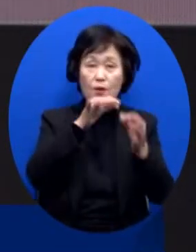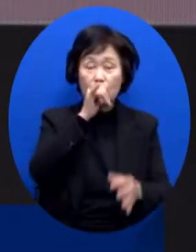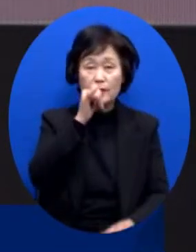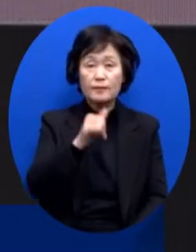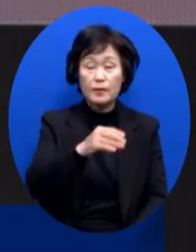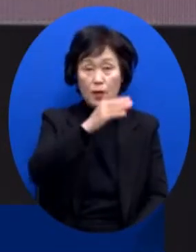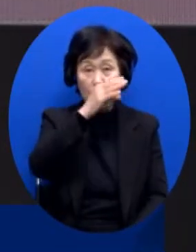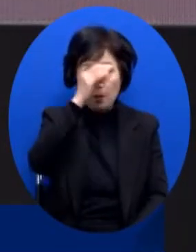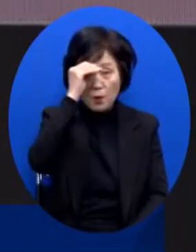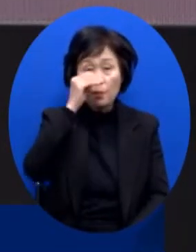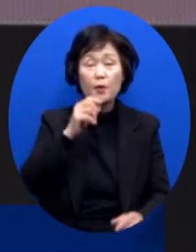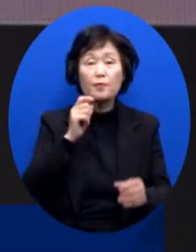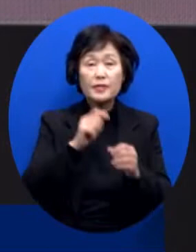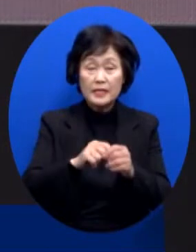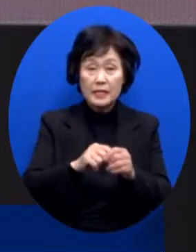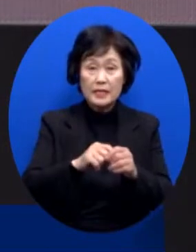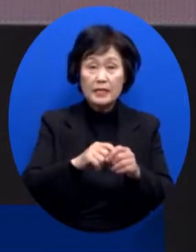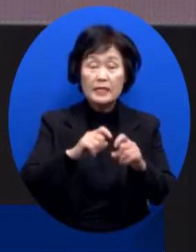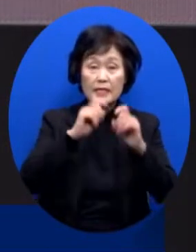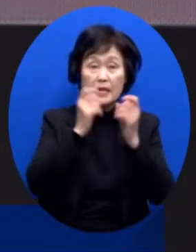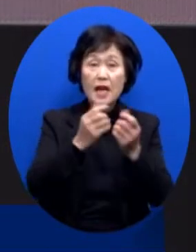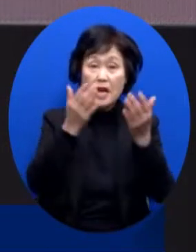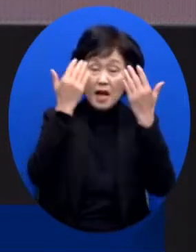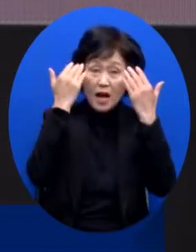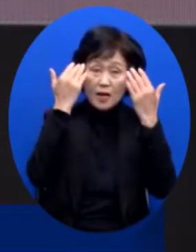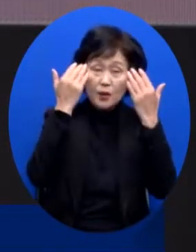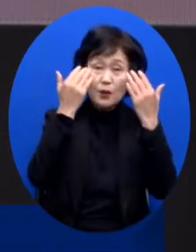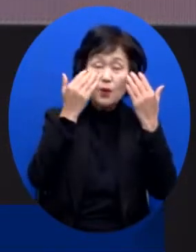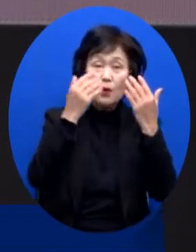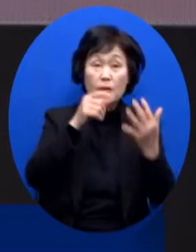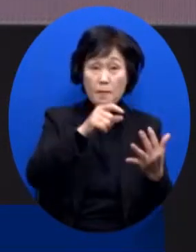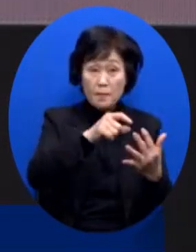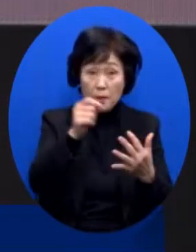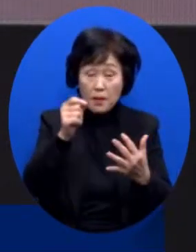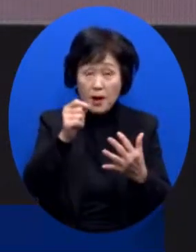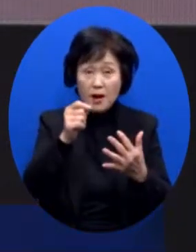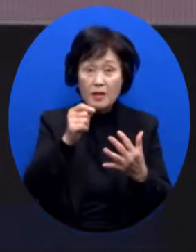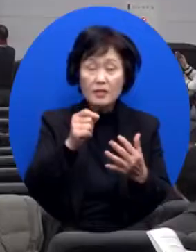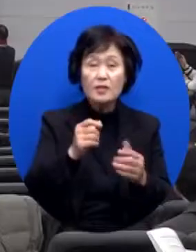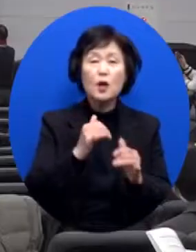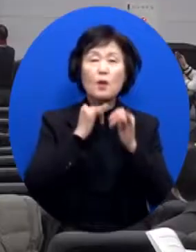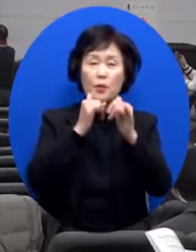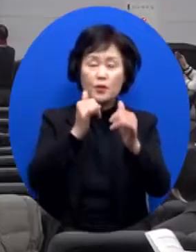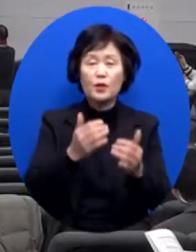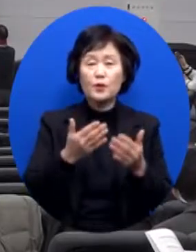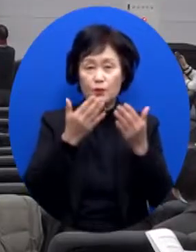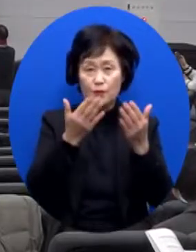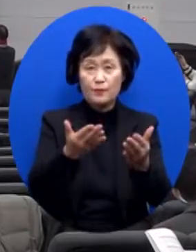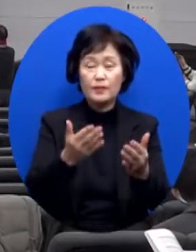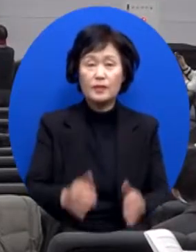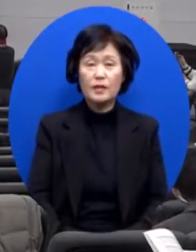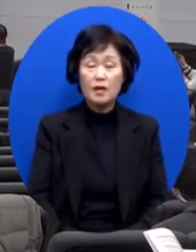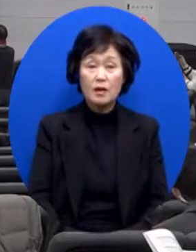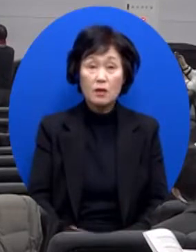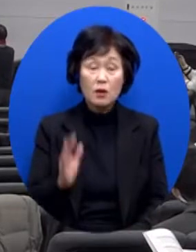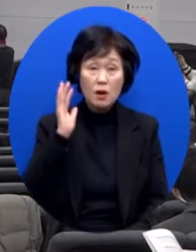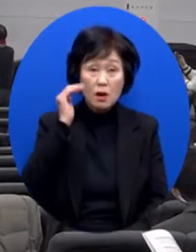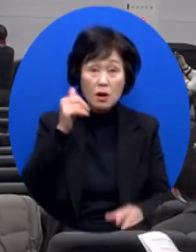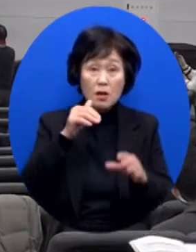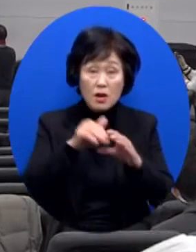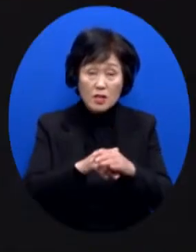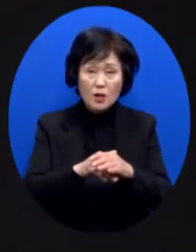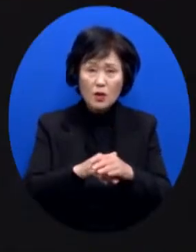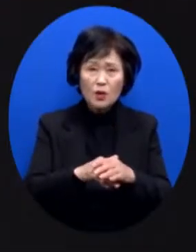모범적인 사학법 이는 빨고 려서 초청 확 화분들도 하겠습니다 또 대선과 교육감 선거에